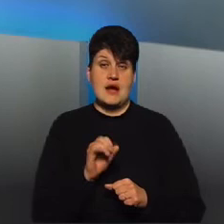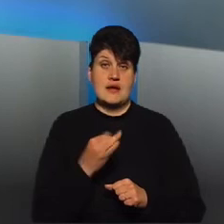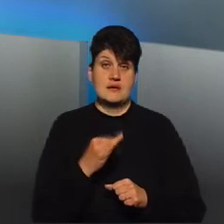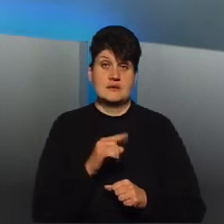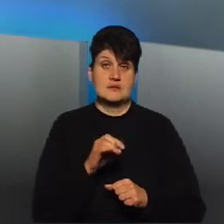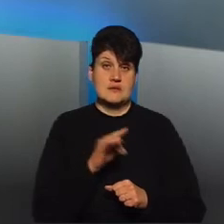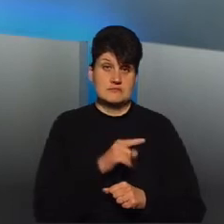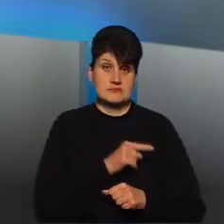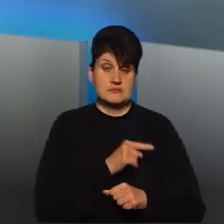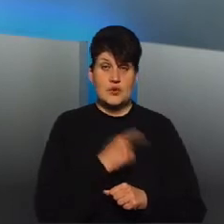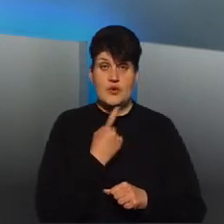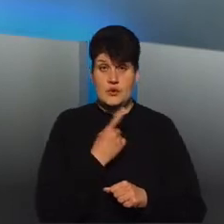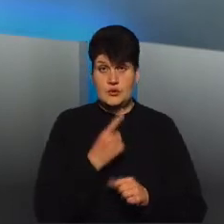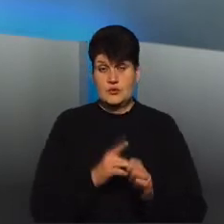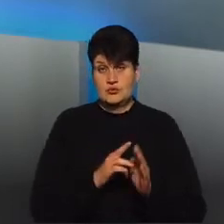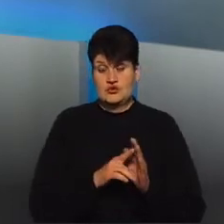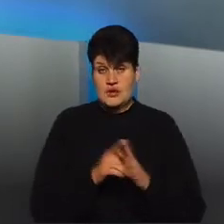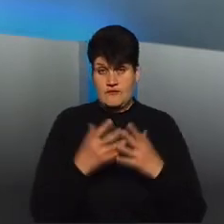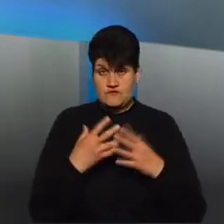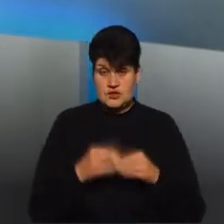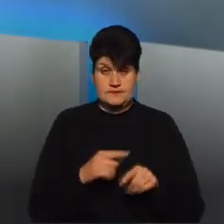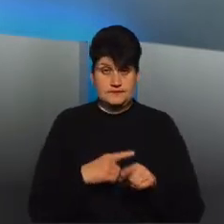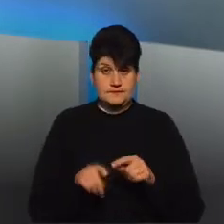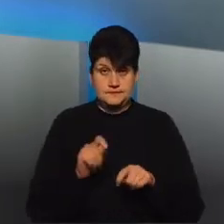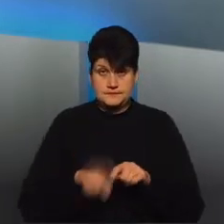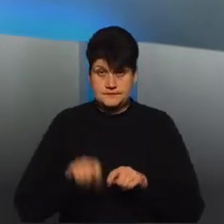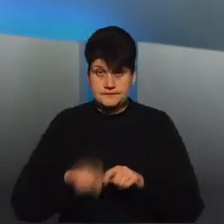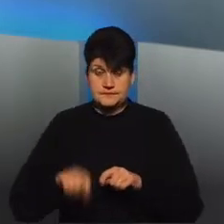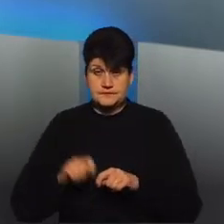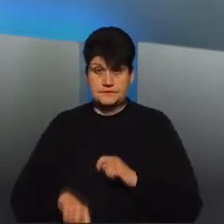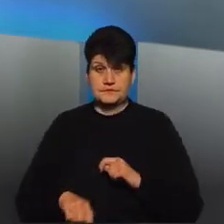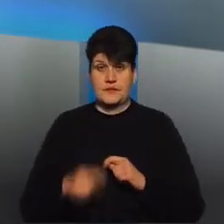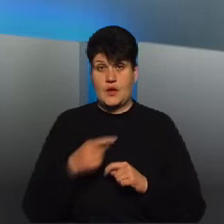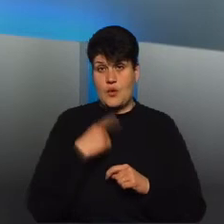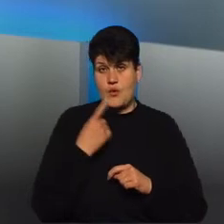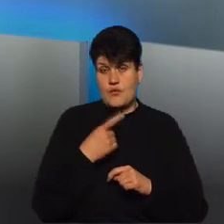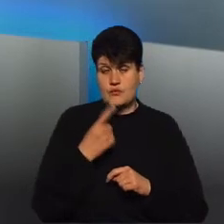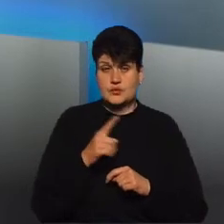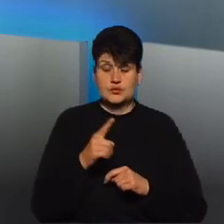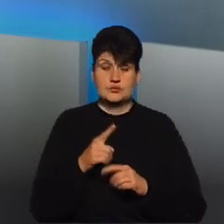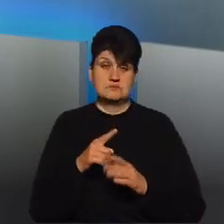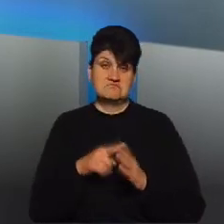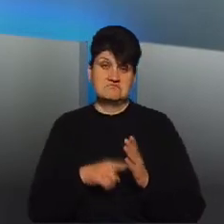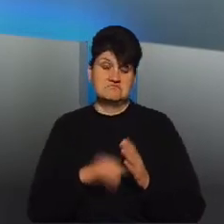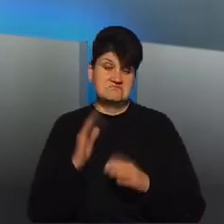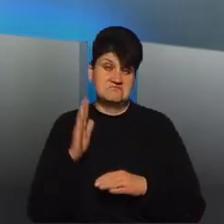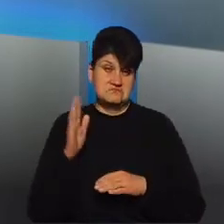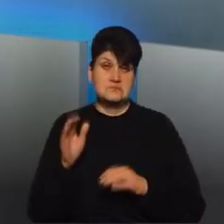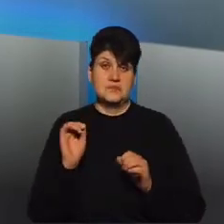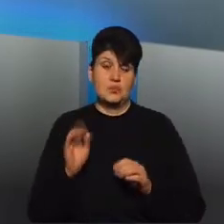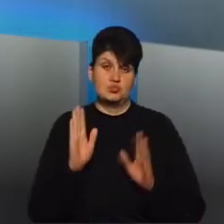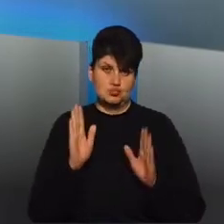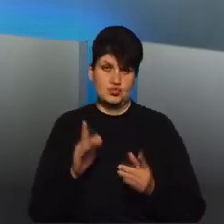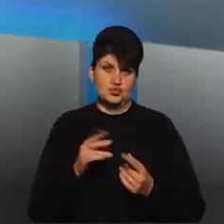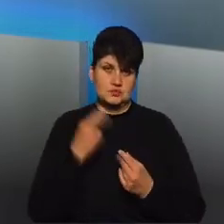натомість розпочав низку вже термінових досліджень і висловлює сподівання, що все-таки вакцини будуть